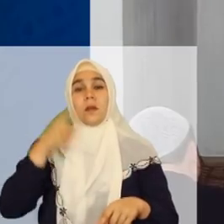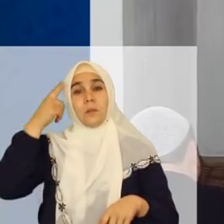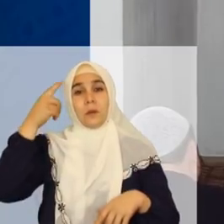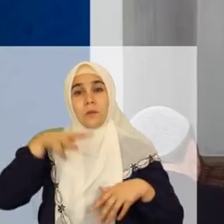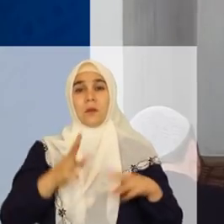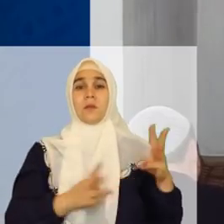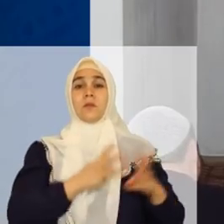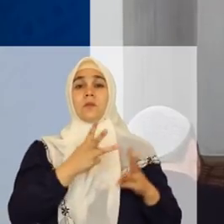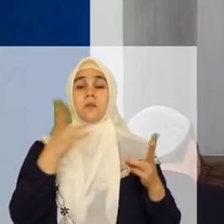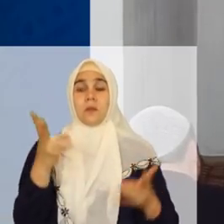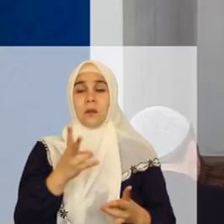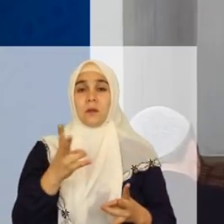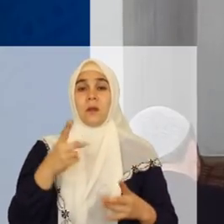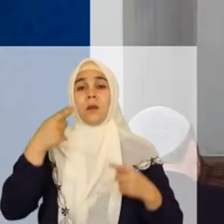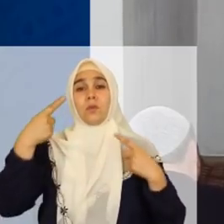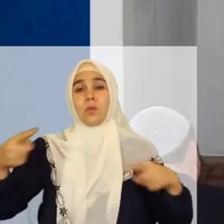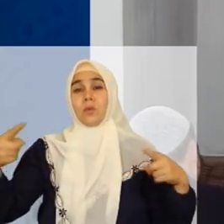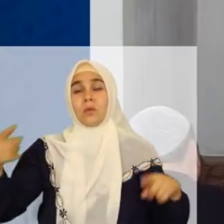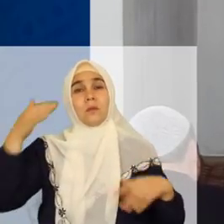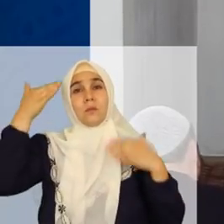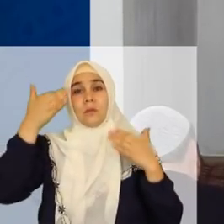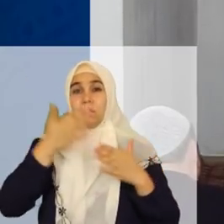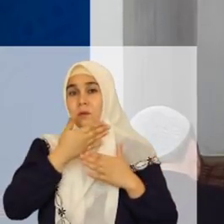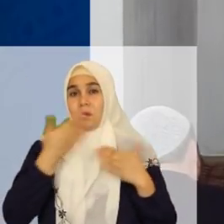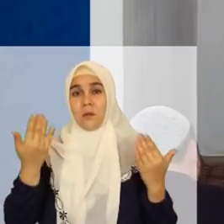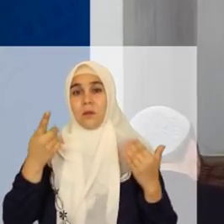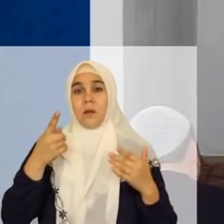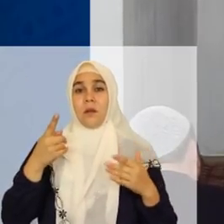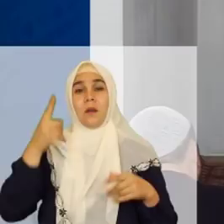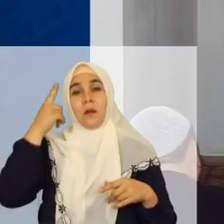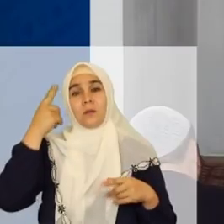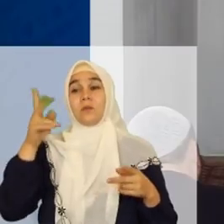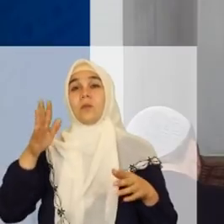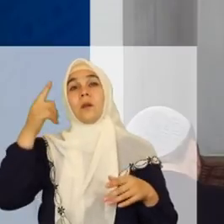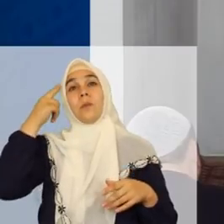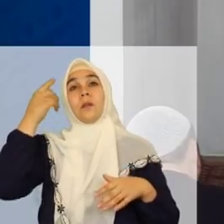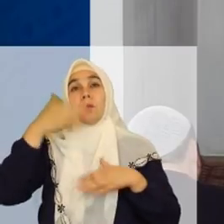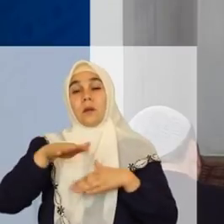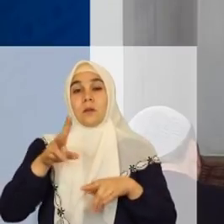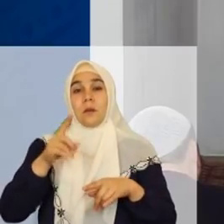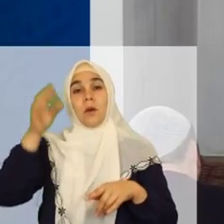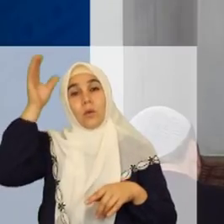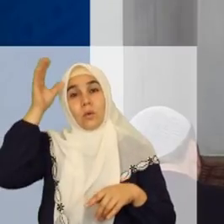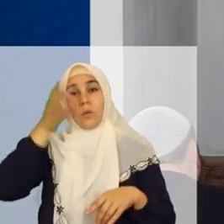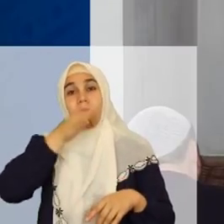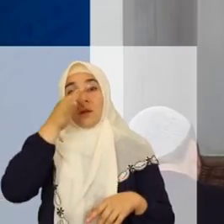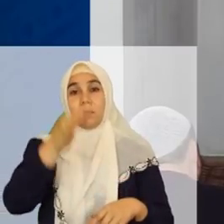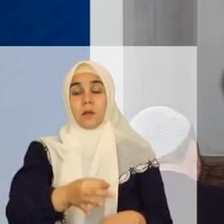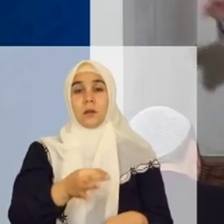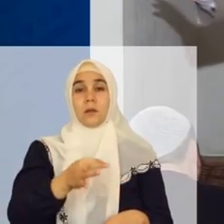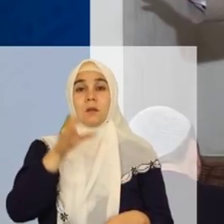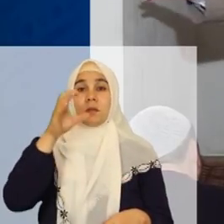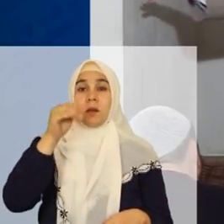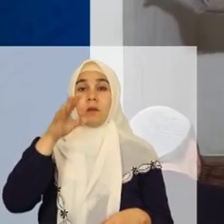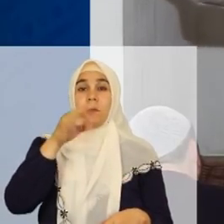kerak. Shundan boshqa narsani xayoliga keltirmaslik kerak. Ulamolar yana aytadiki,